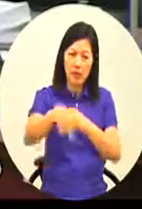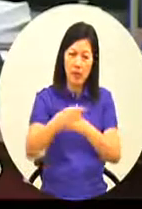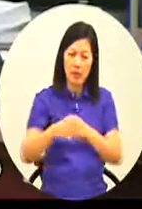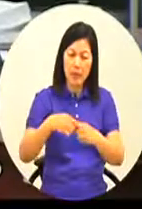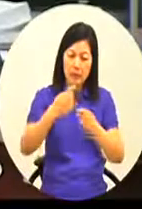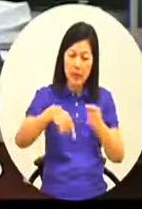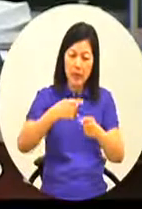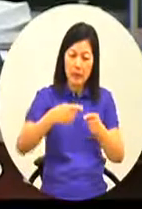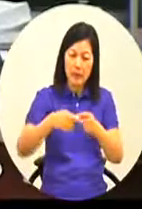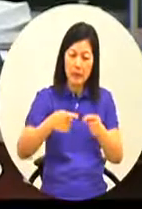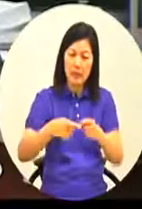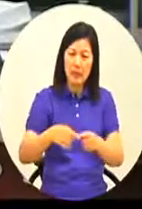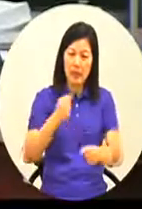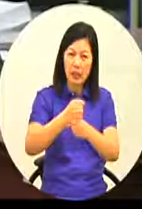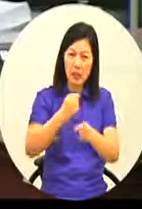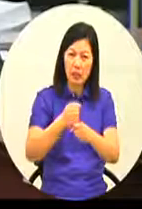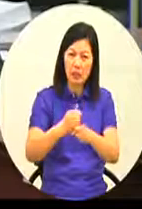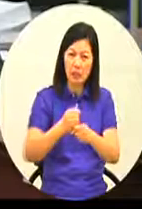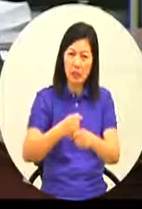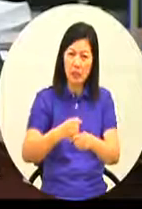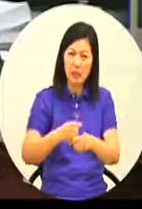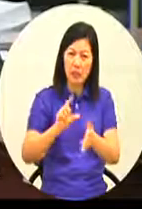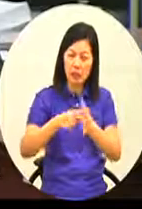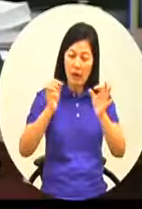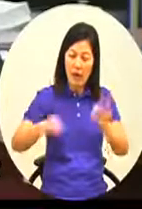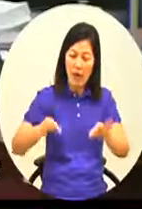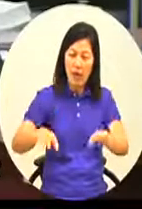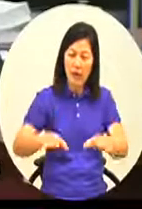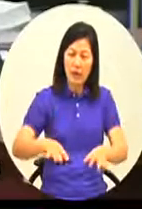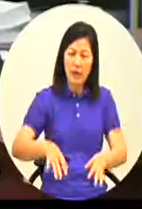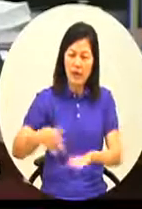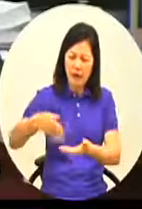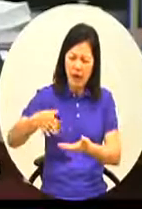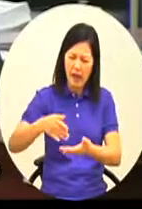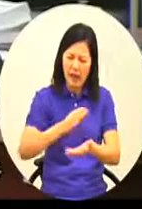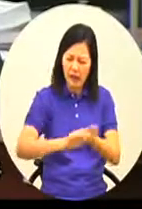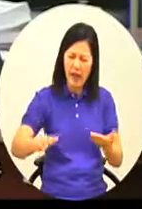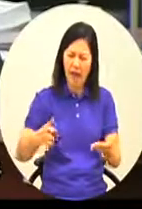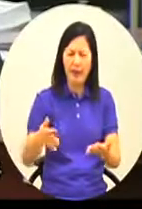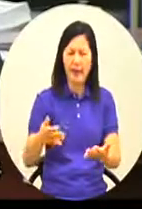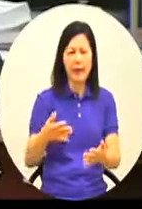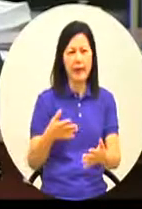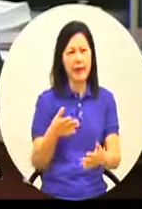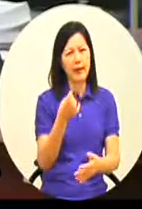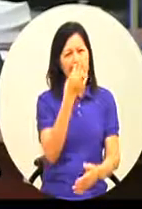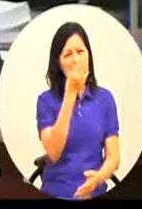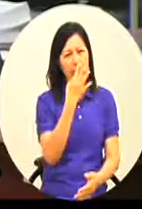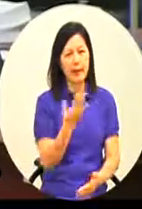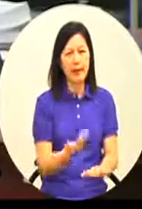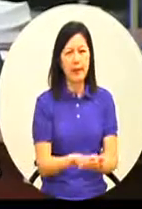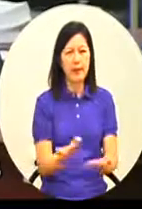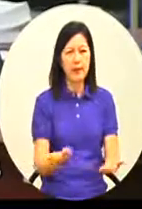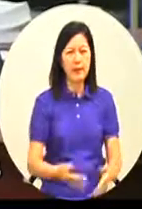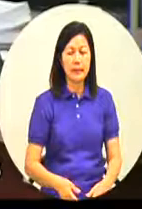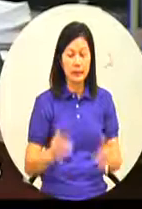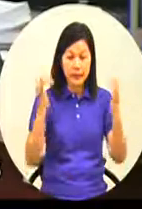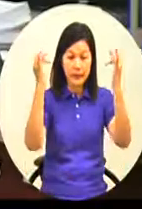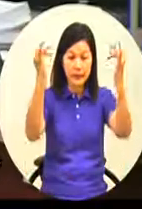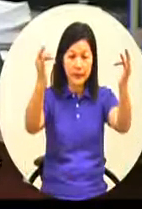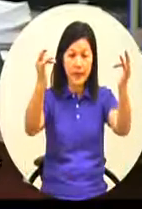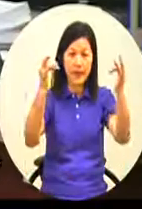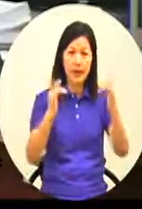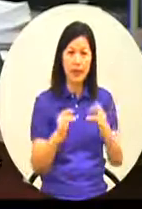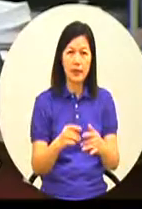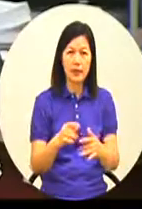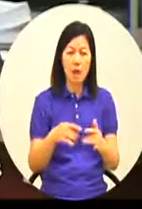当算出偌济人工资啊去清洁啦，较清洁都袂清气啊，较清洁都袂清气啊。吼、哦、啊，所以你啊大型树啊，你啊